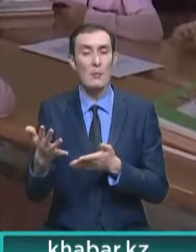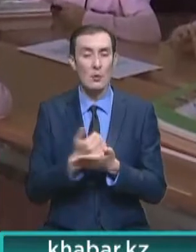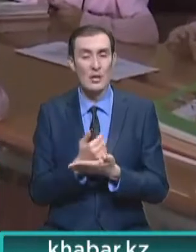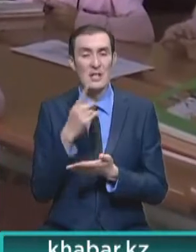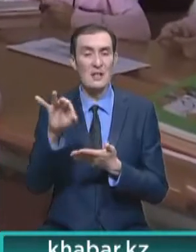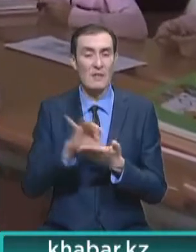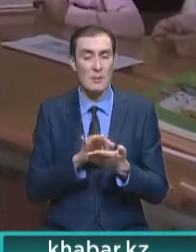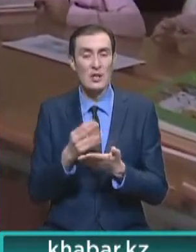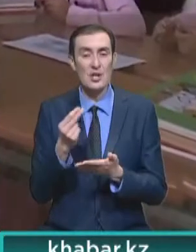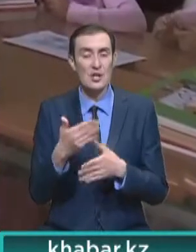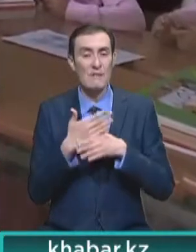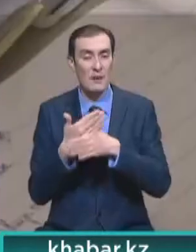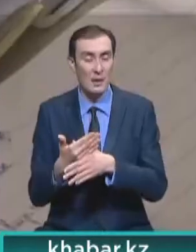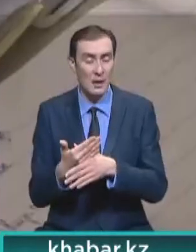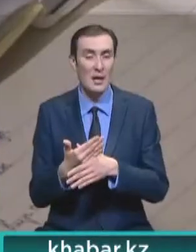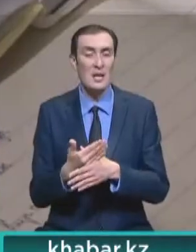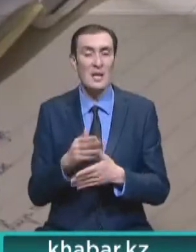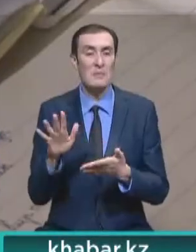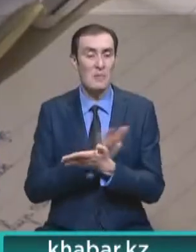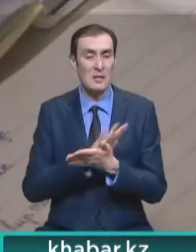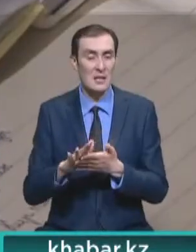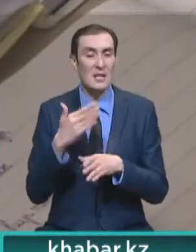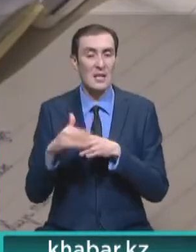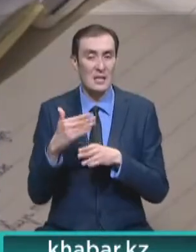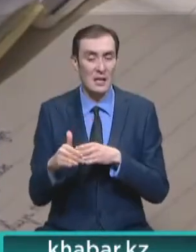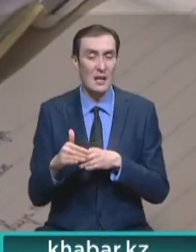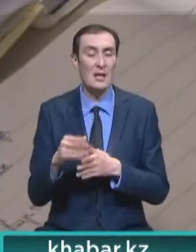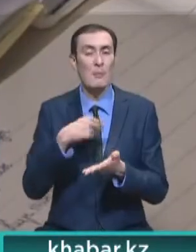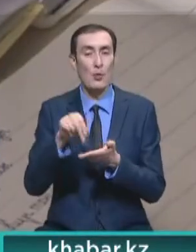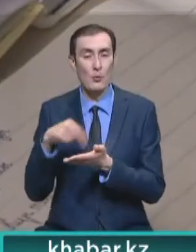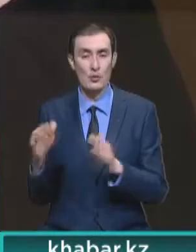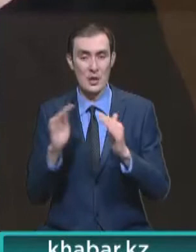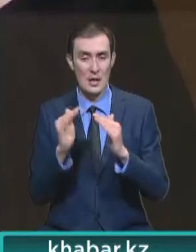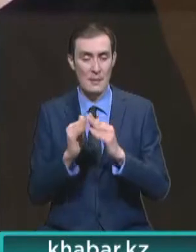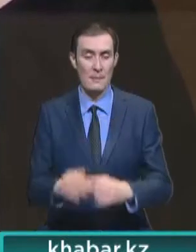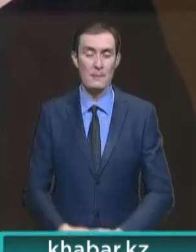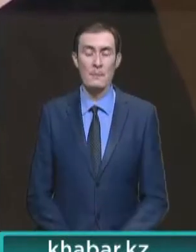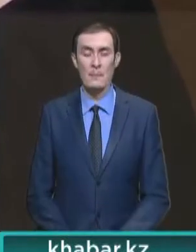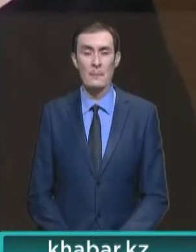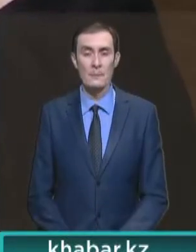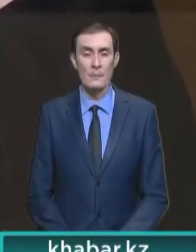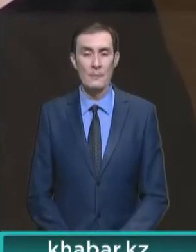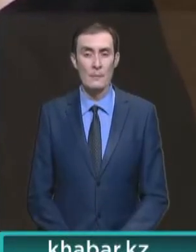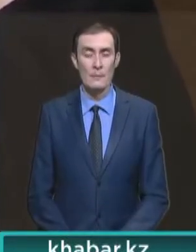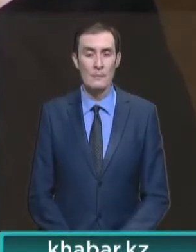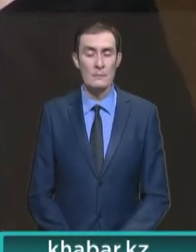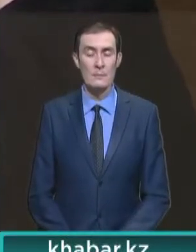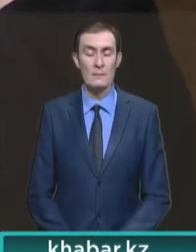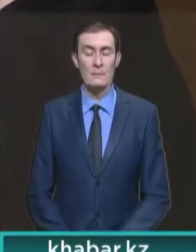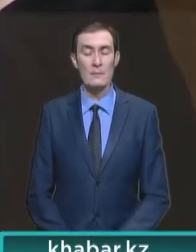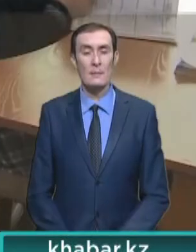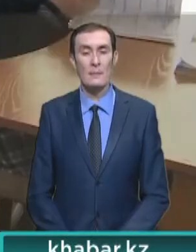единовременные денежные выплаты и беспроцентные кредиты на покупку жилья вячеслав и plugin is герба баканов